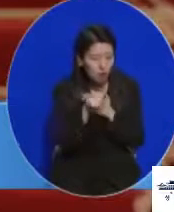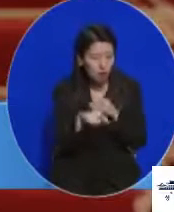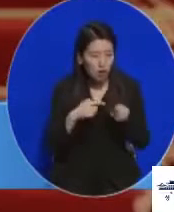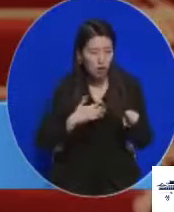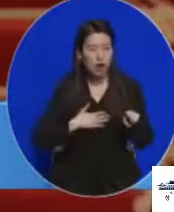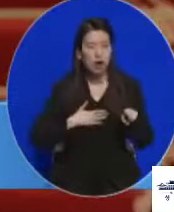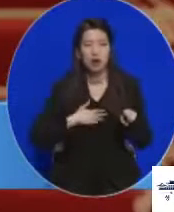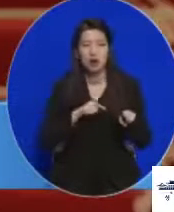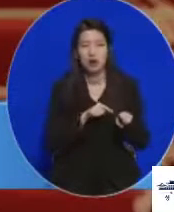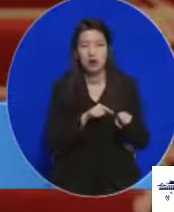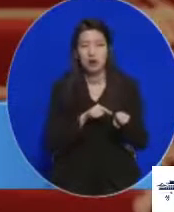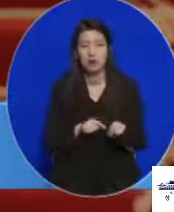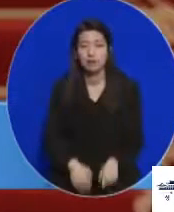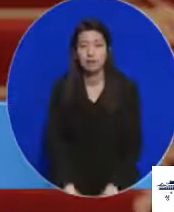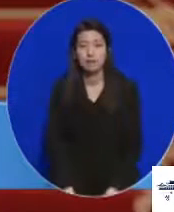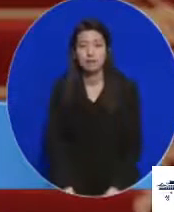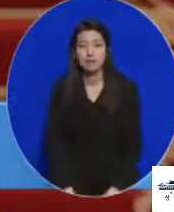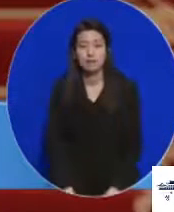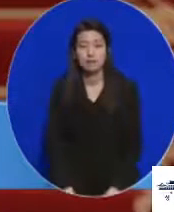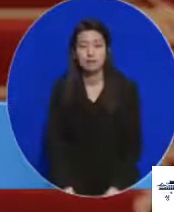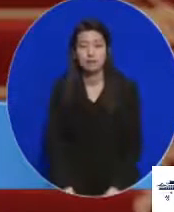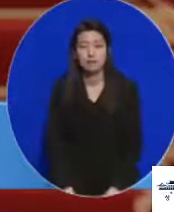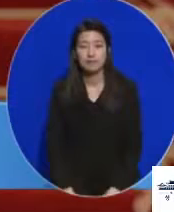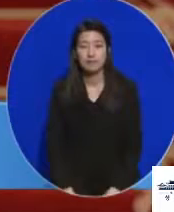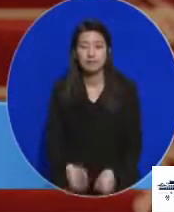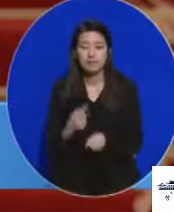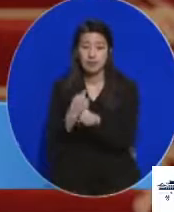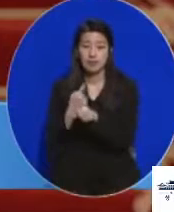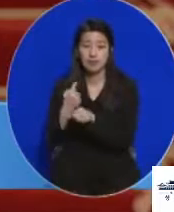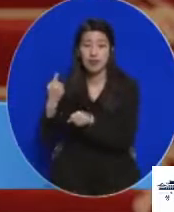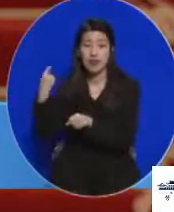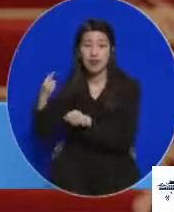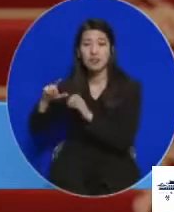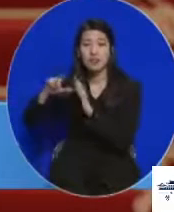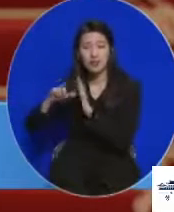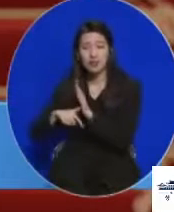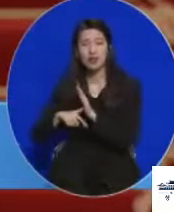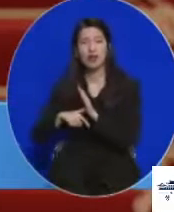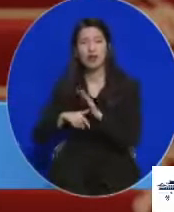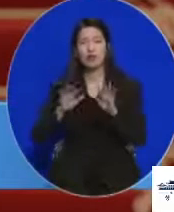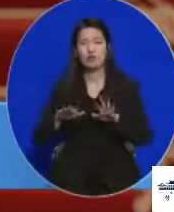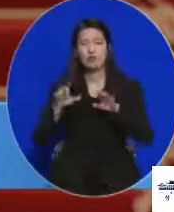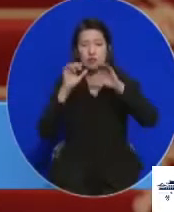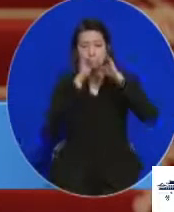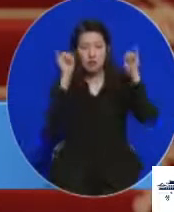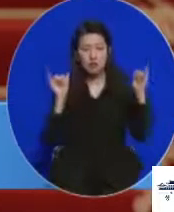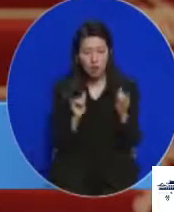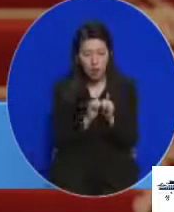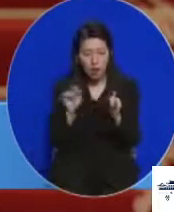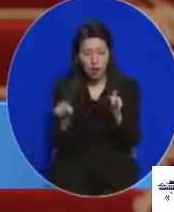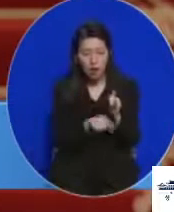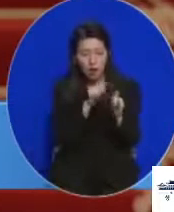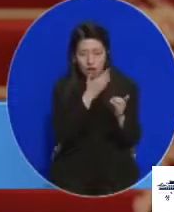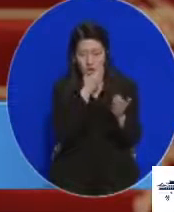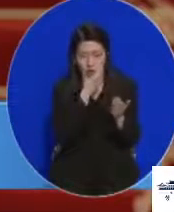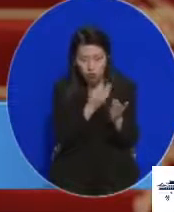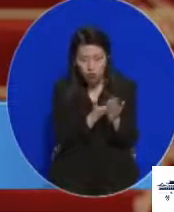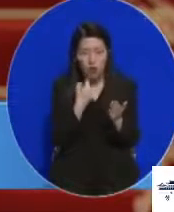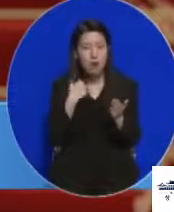지난해 우리는 우리 사회의 정말 중요한 것이 무엇인지 돌아 볼 수 있었습니다